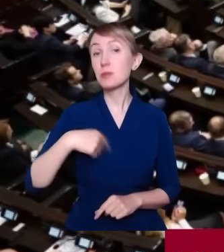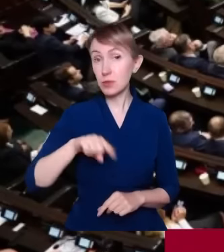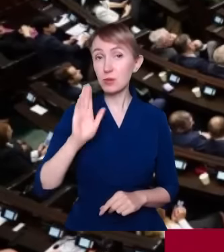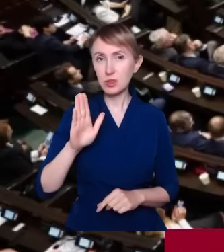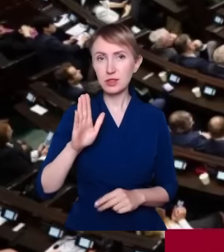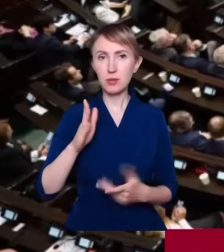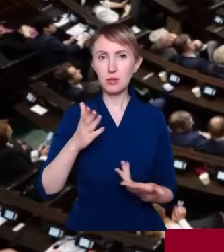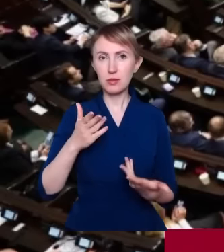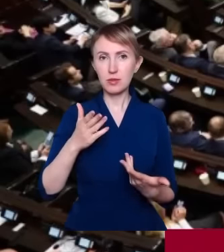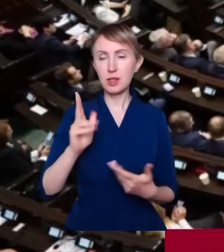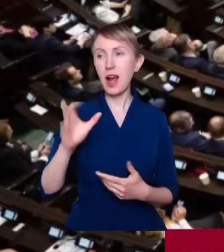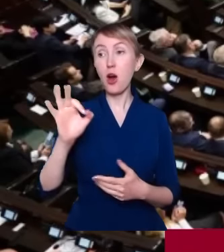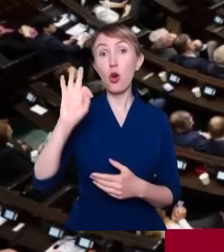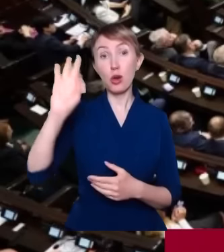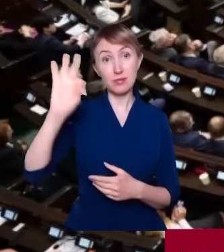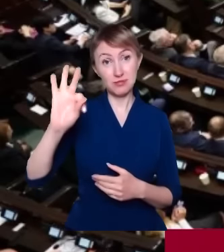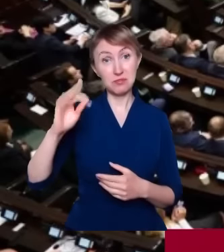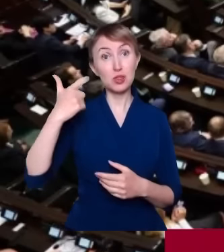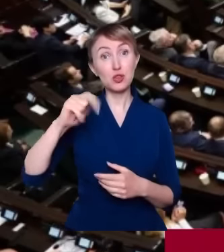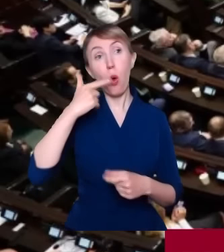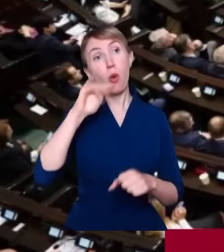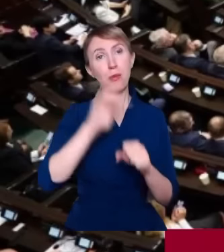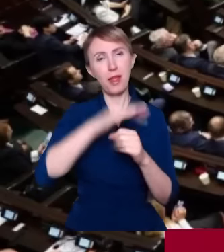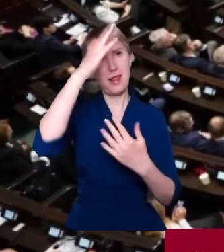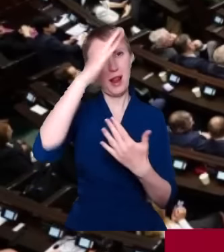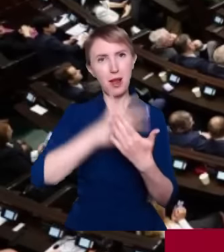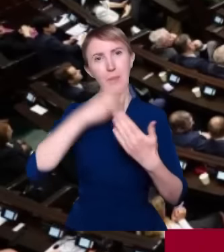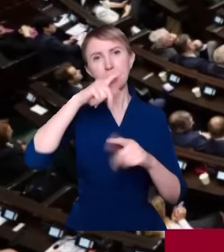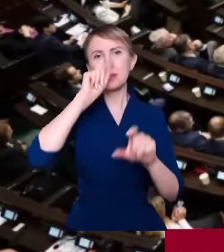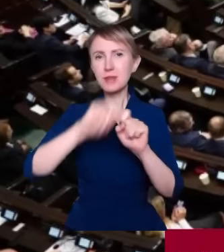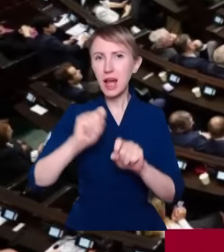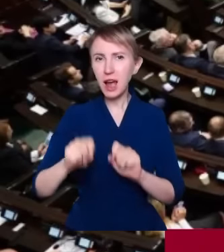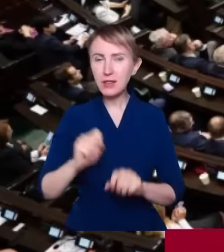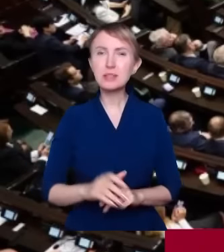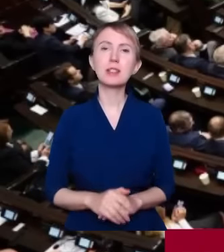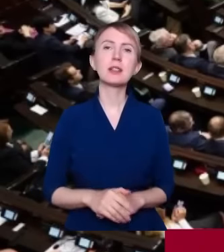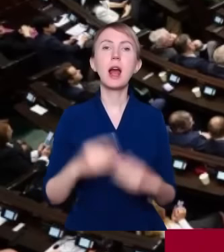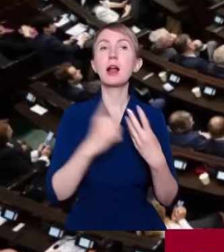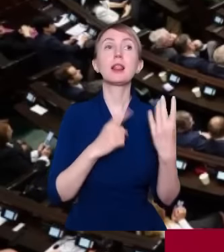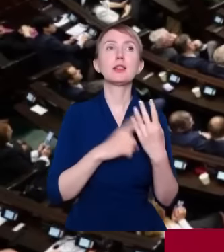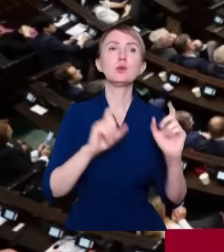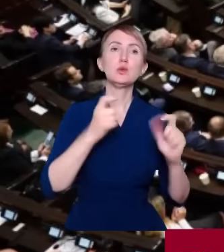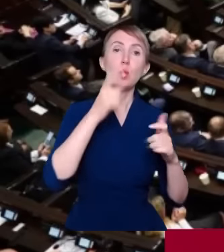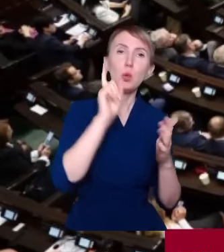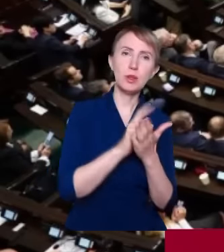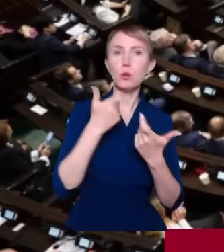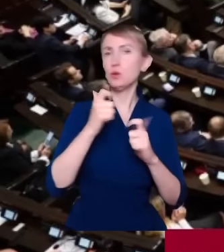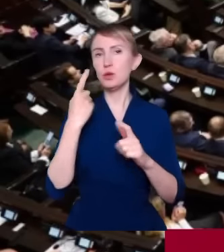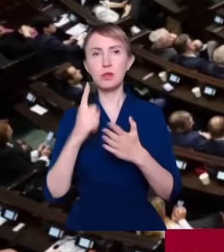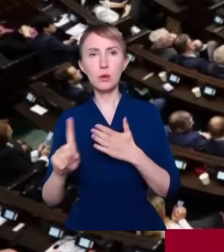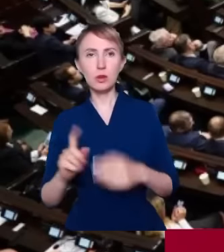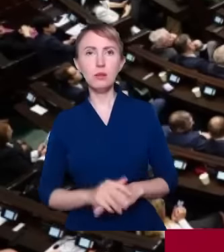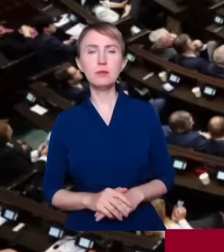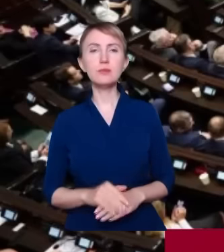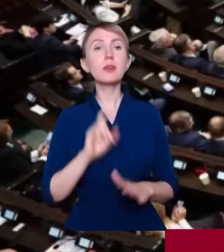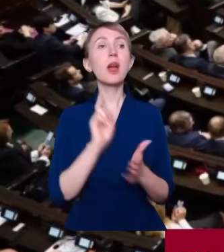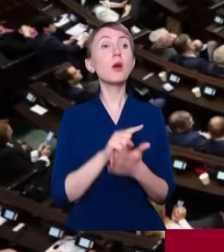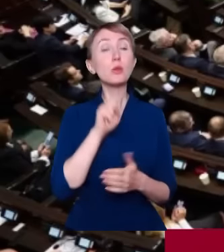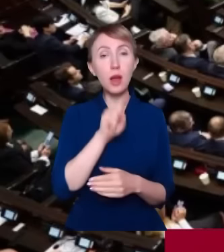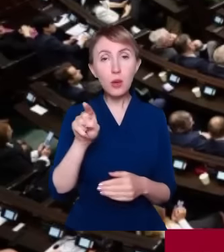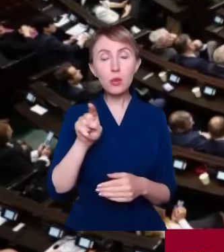Obywatelskiej troszeczkę rozkładać na czynniki pierwsze i liczyć, co się udało, co się nie udało, a z tego, co się udało, z